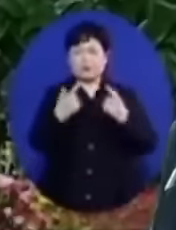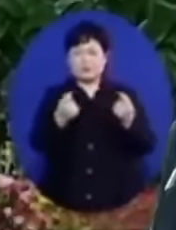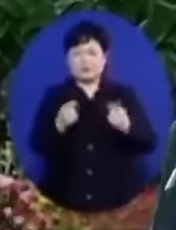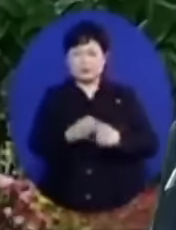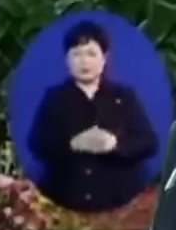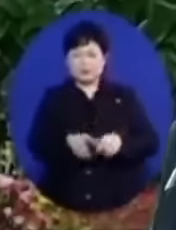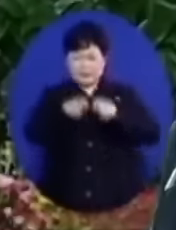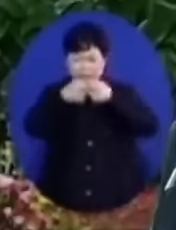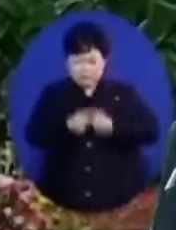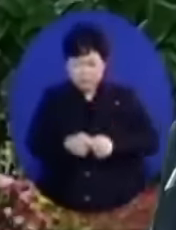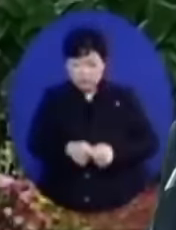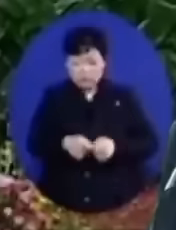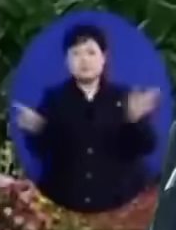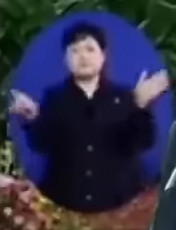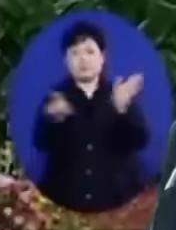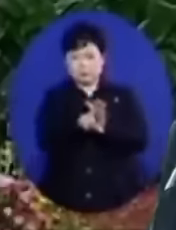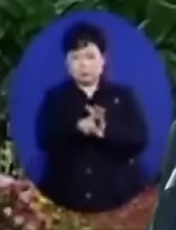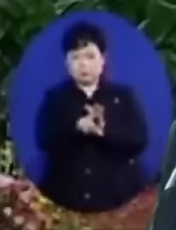철저히 믿었으니까.